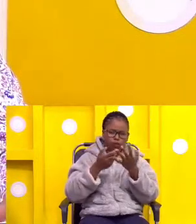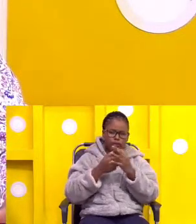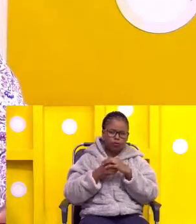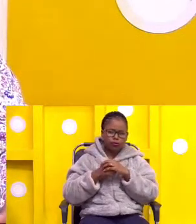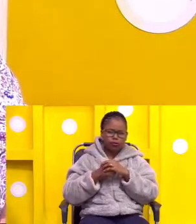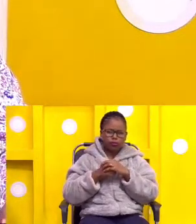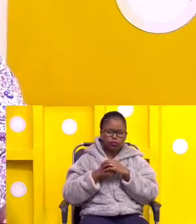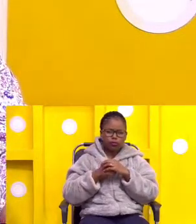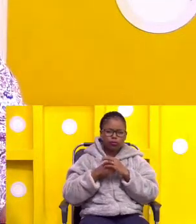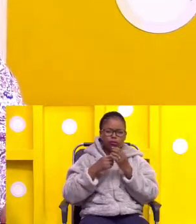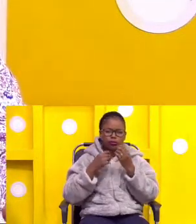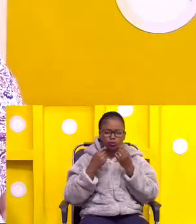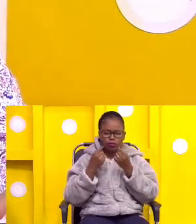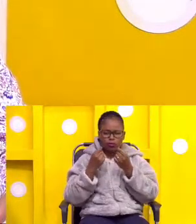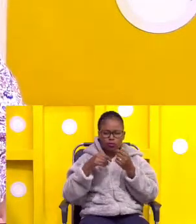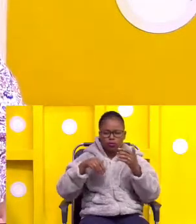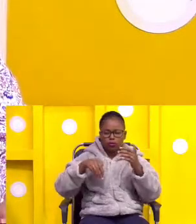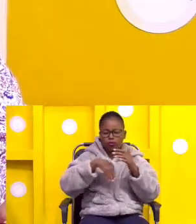hakuhä nyingatwo kä rathä